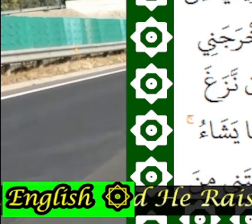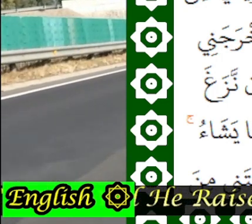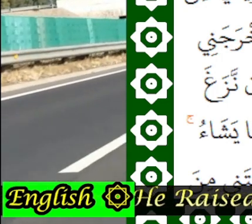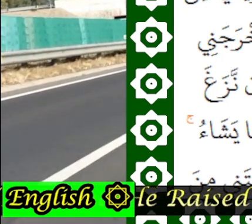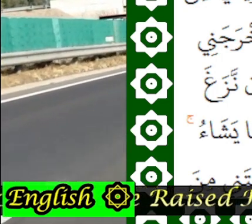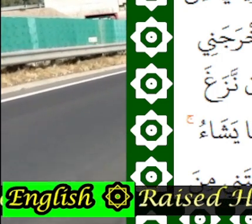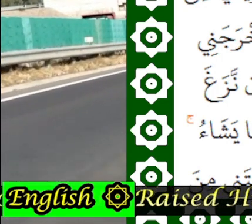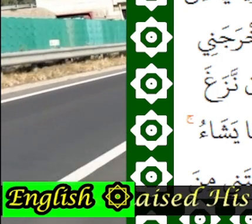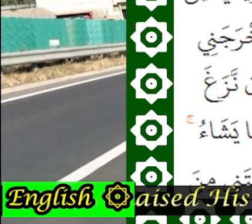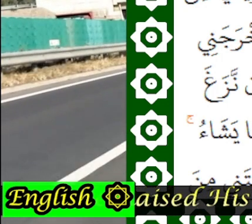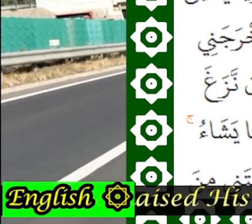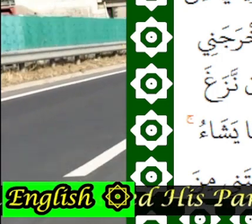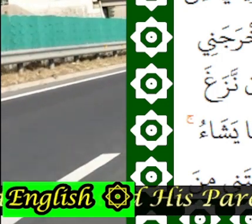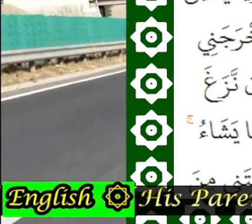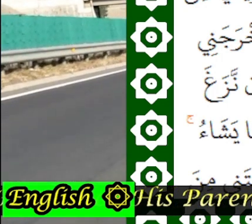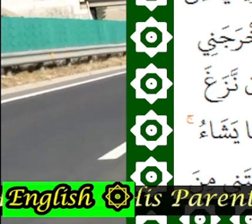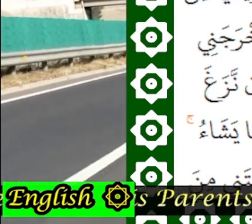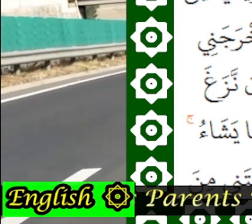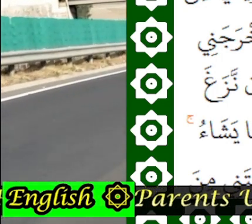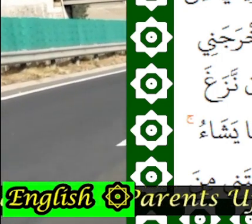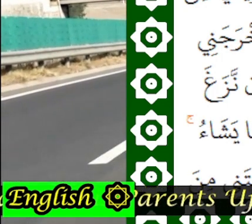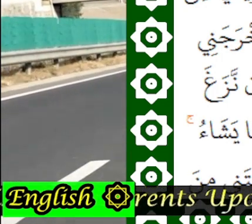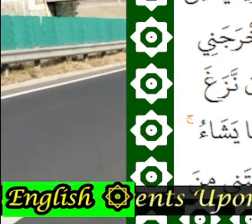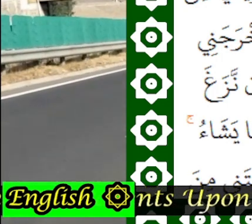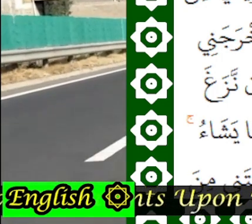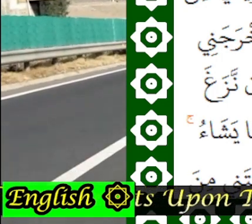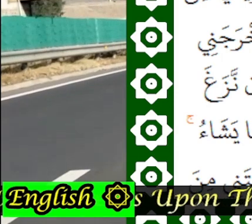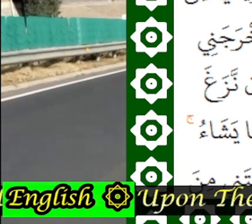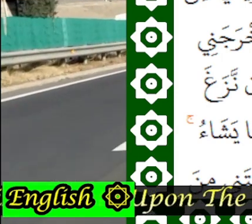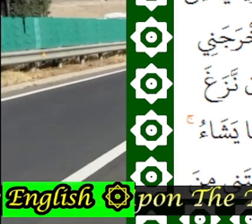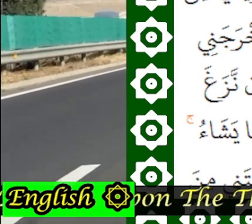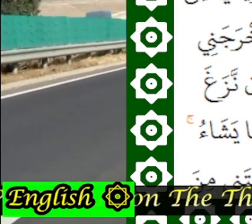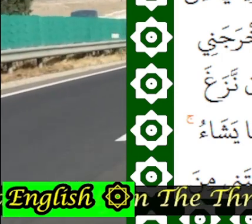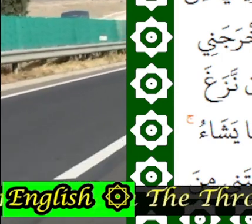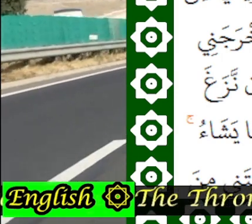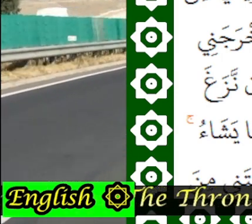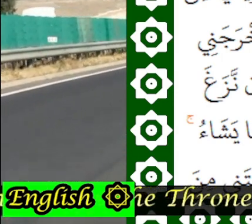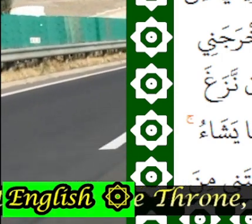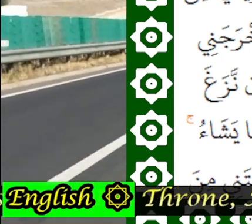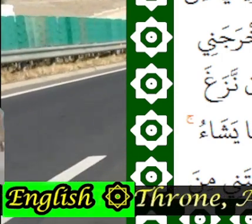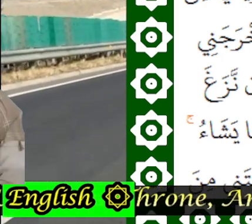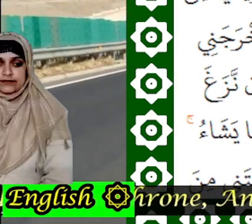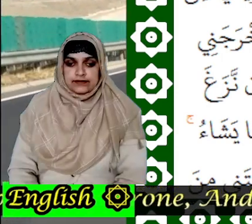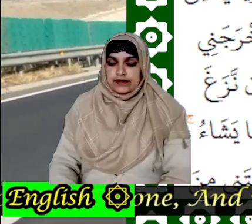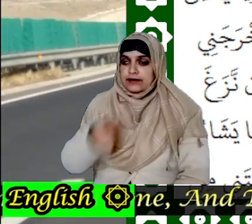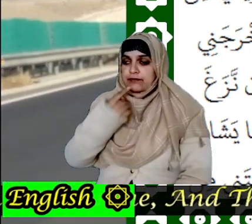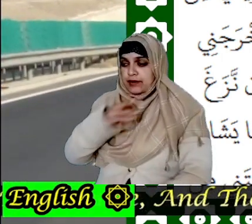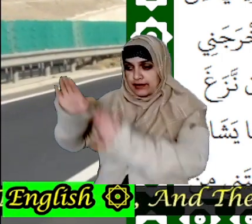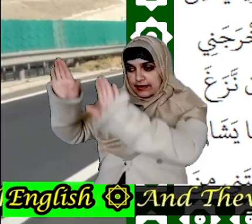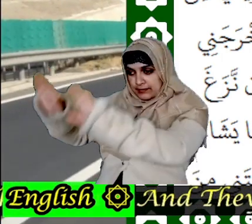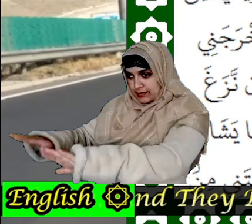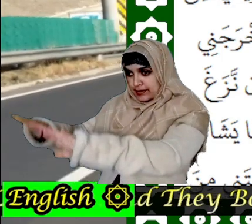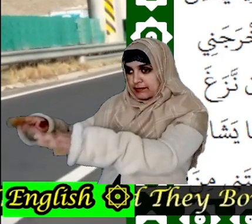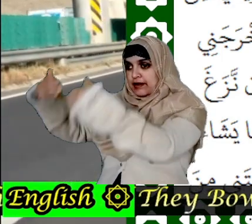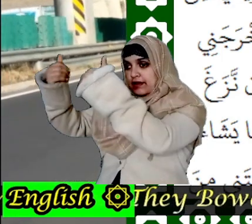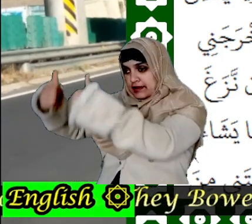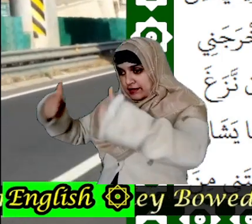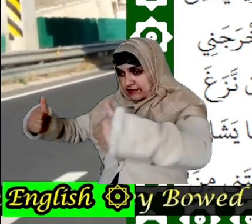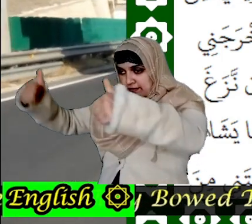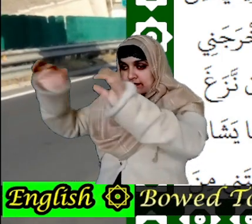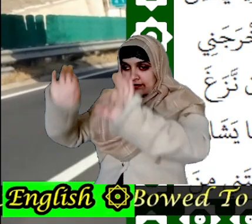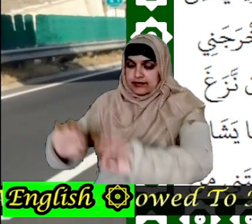من قبل قد جعلها ربي حقا وقد أحسن بي